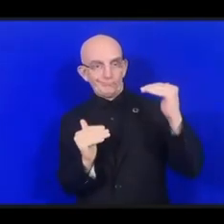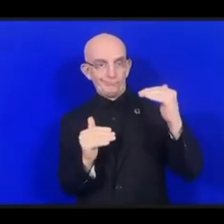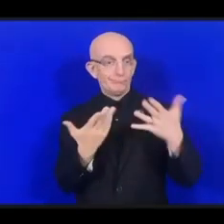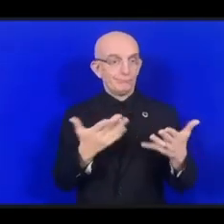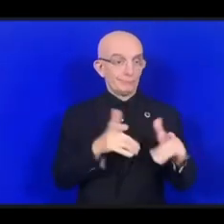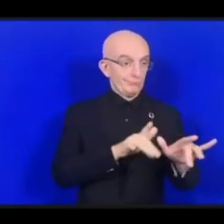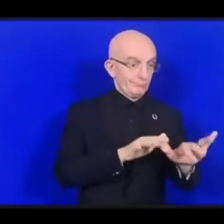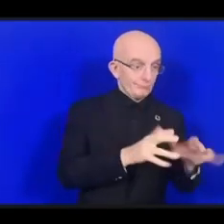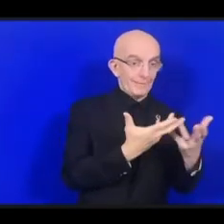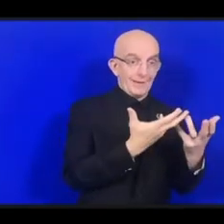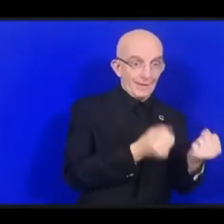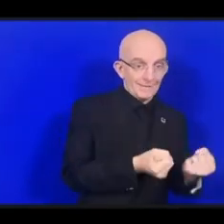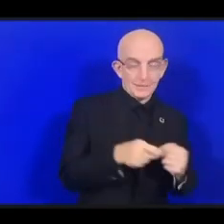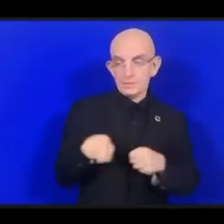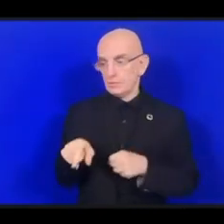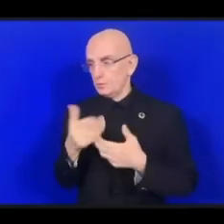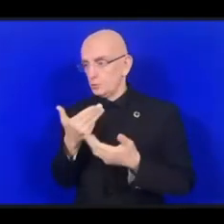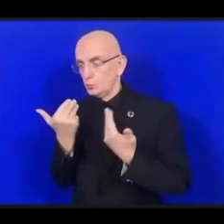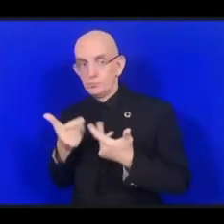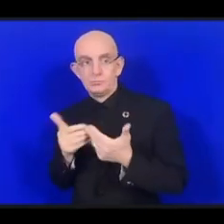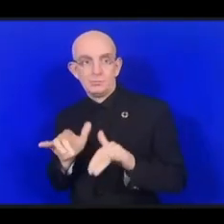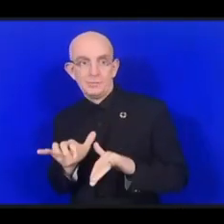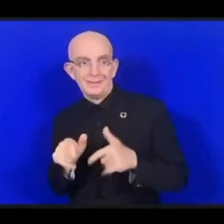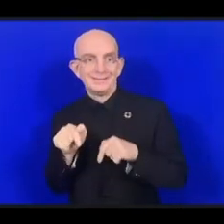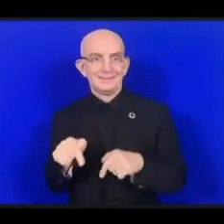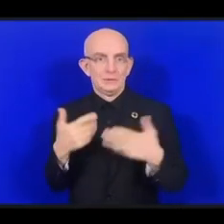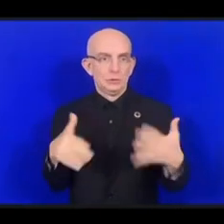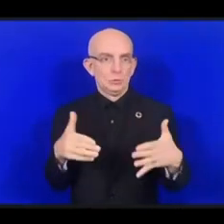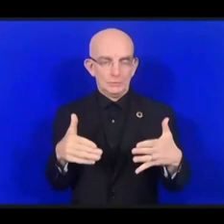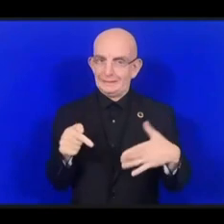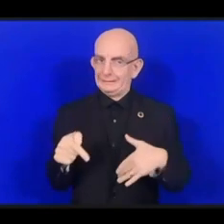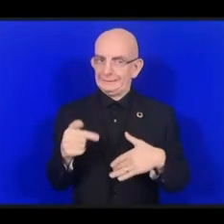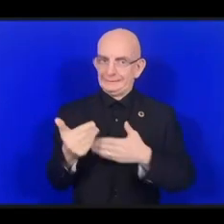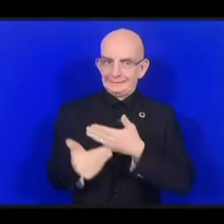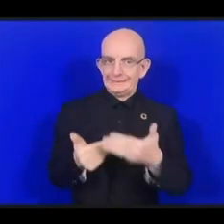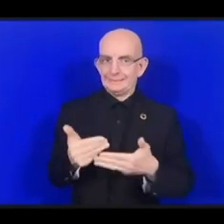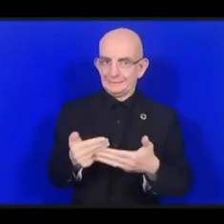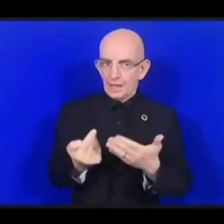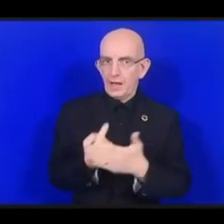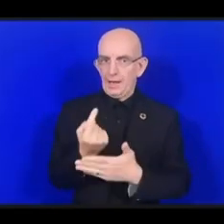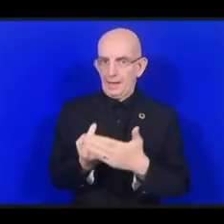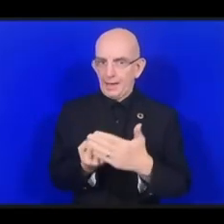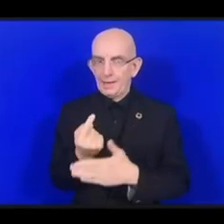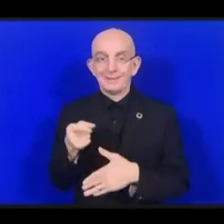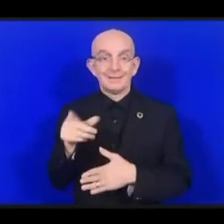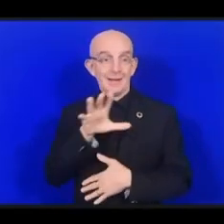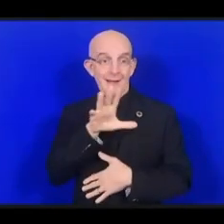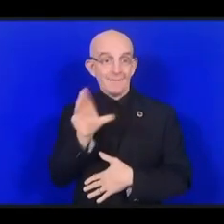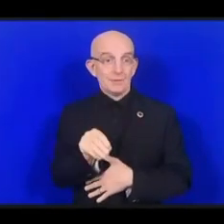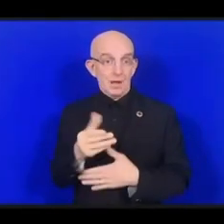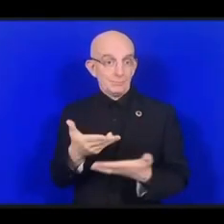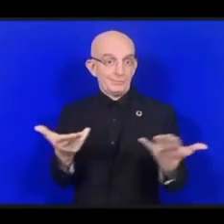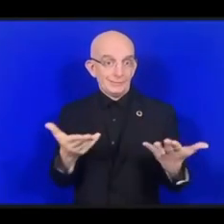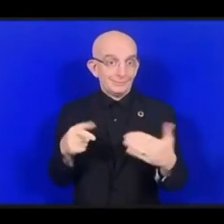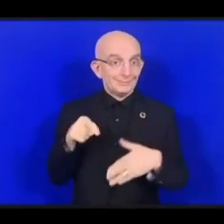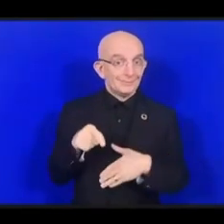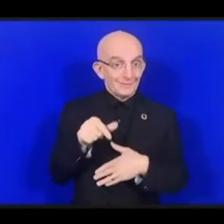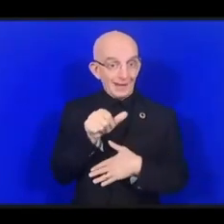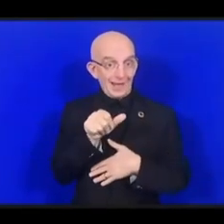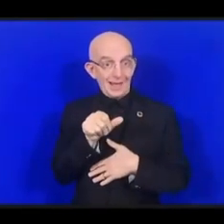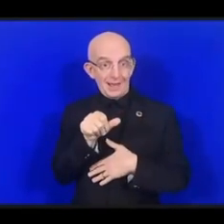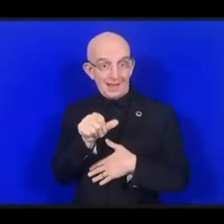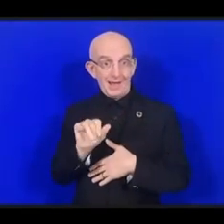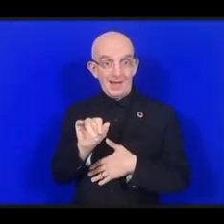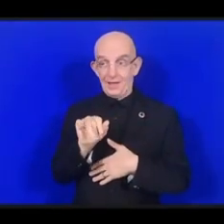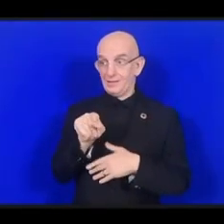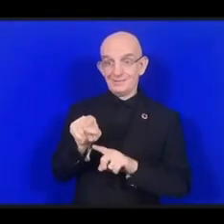免。所以多边的平台，比如 IGF， 就必须要以建设性的